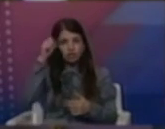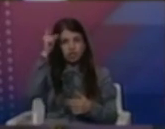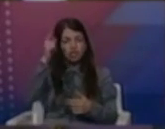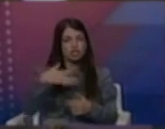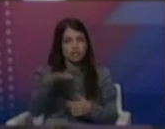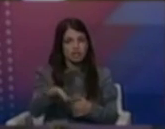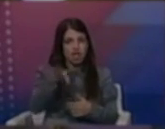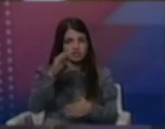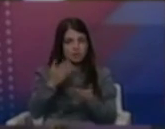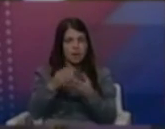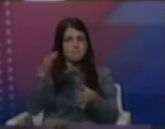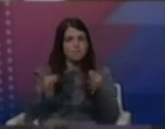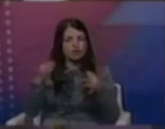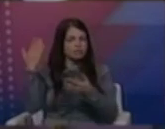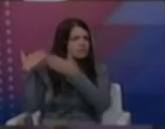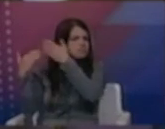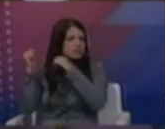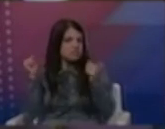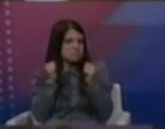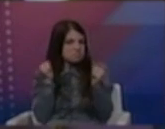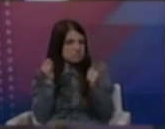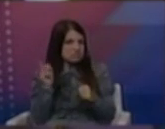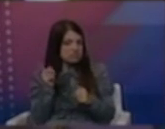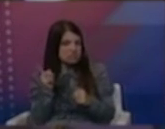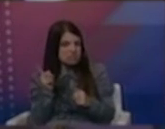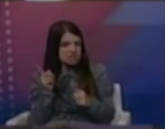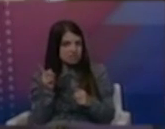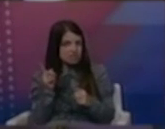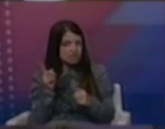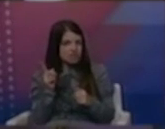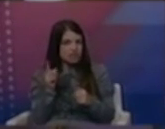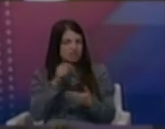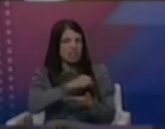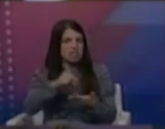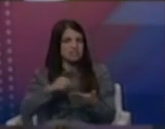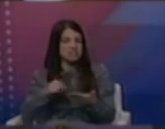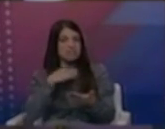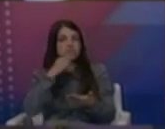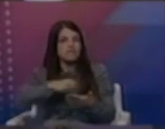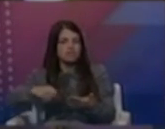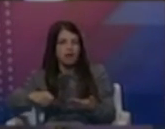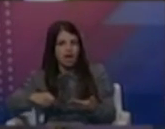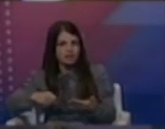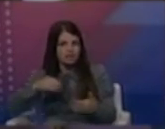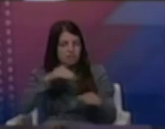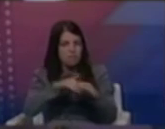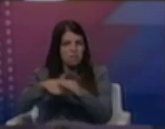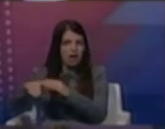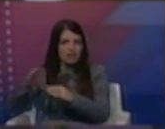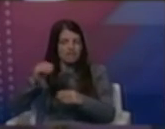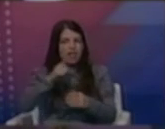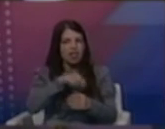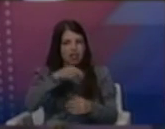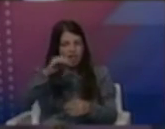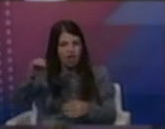Irid jagħżel bejn il-politika tal-bieraħ, tal-biża' tat-teddid, tal-litri anonimi li nbagħtu lill-eluf ta'